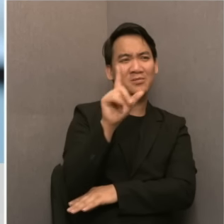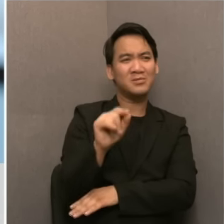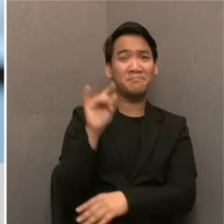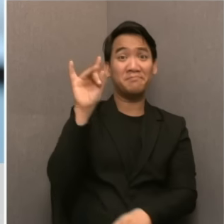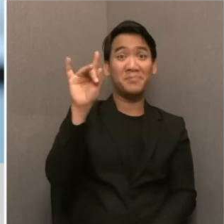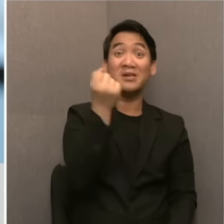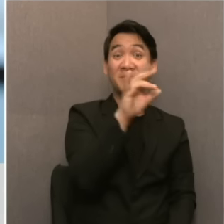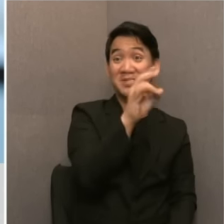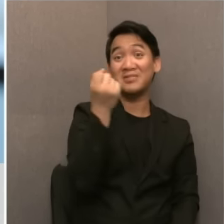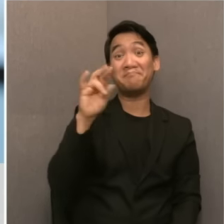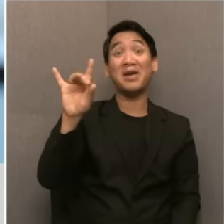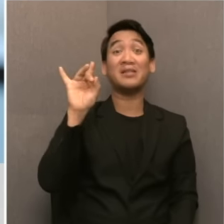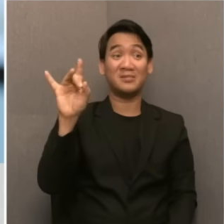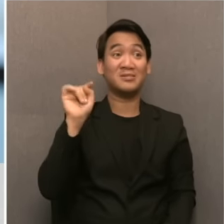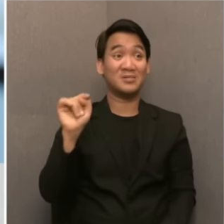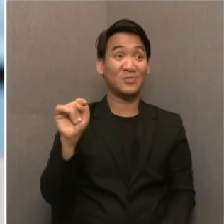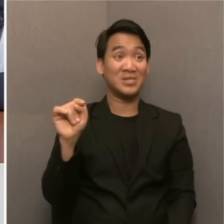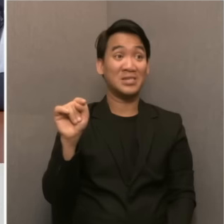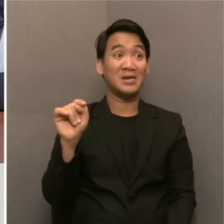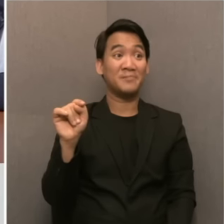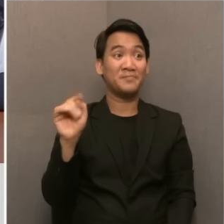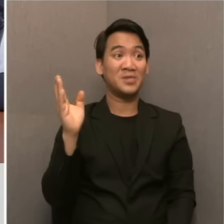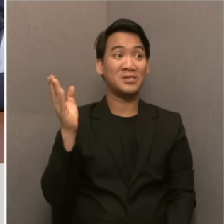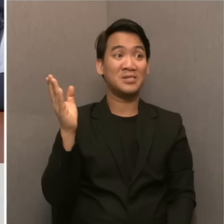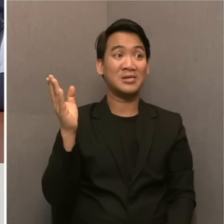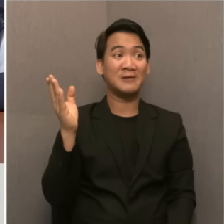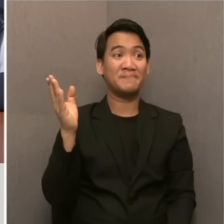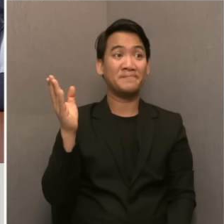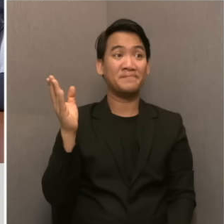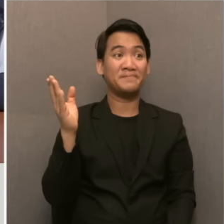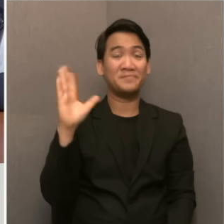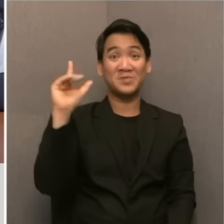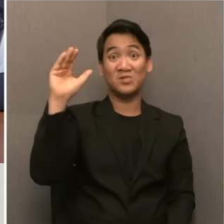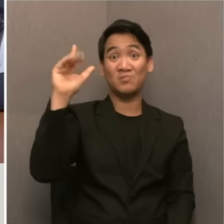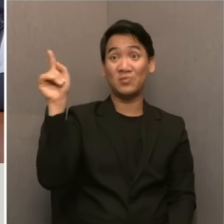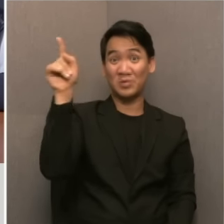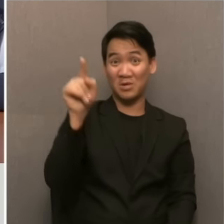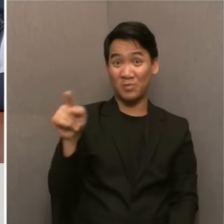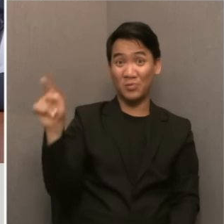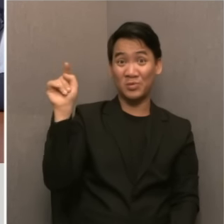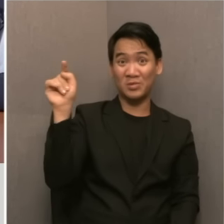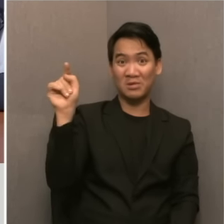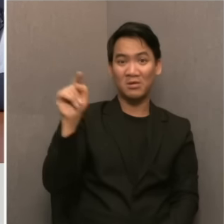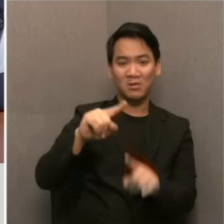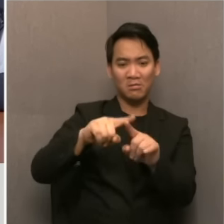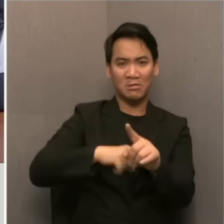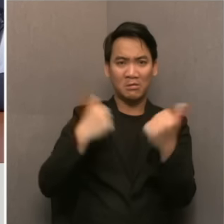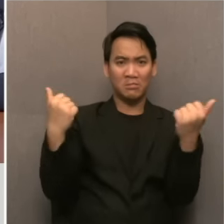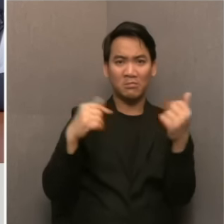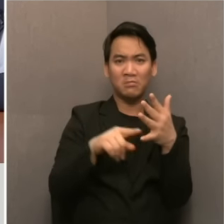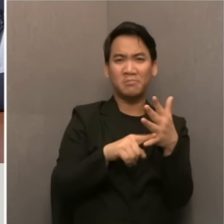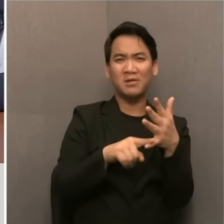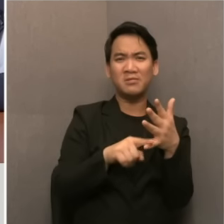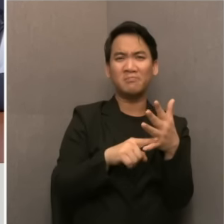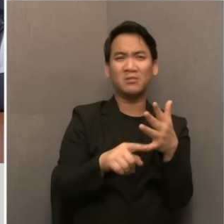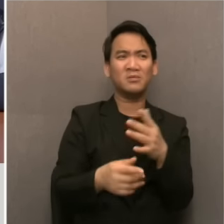ริเวณทางด้านมหาสมุทรแปซิฟิกตะวันตกก็คือฝั่งทางด้านเนี้ยครับทางด้านเนี้ยยังมีโอกาสอยู ่ช่วงปลายเดือน แต่ช่วงปลายเดือน ก็มีโอก